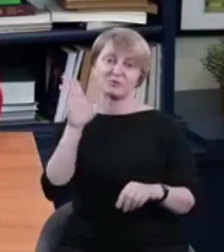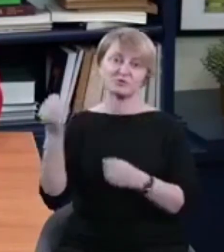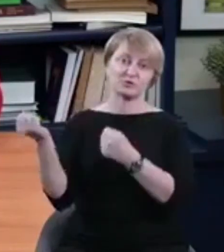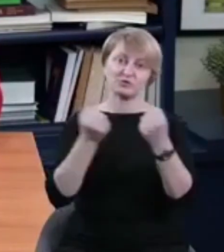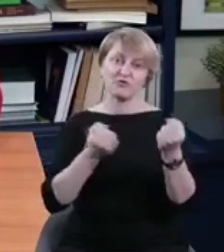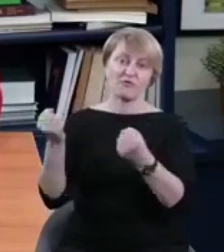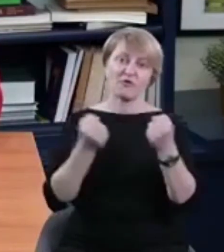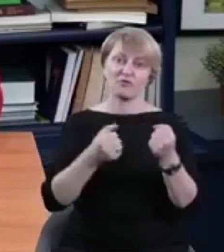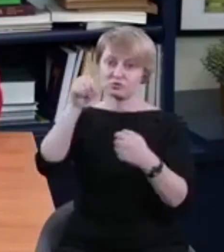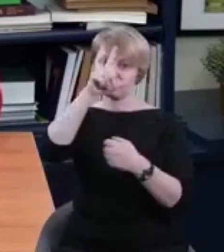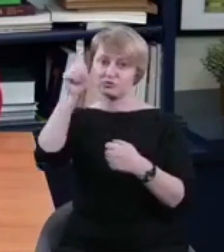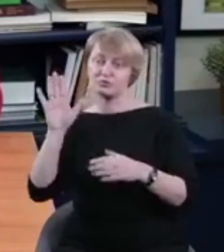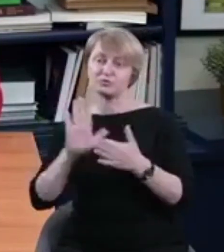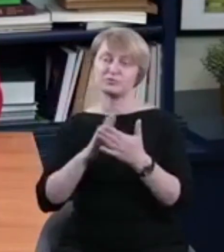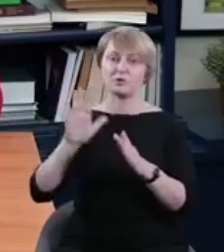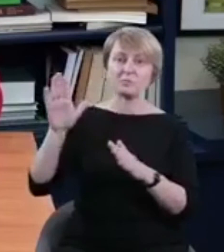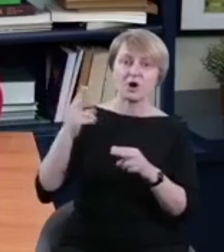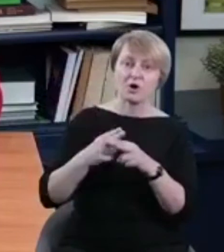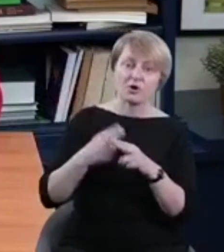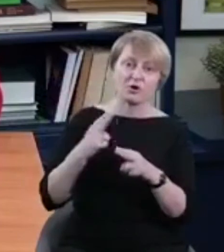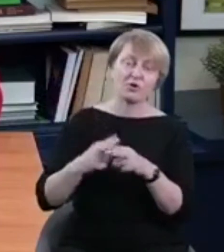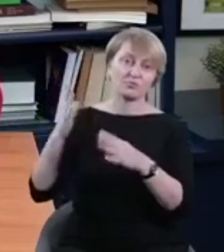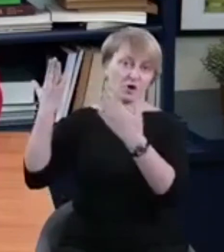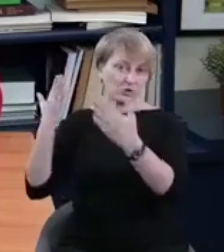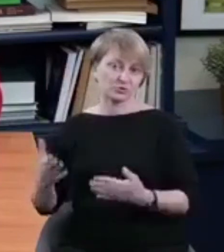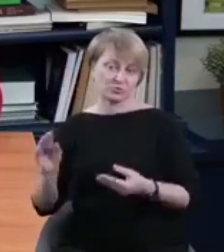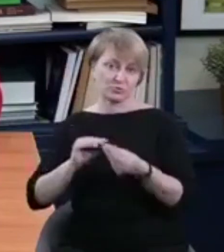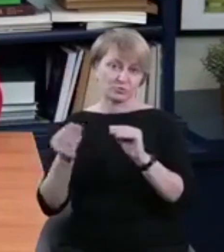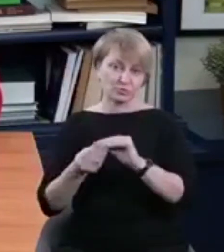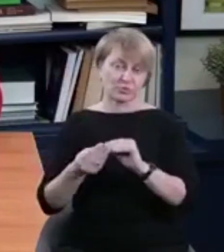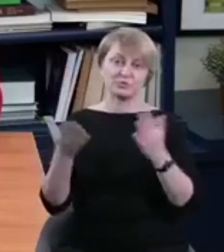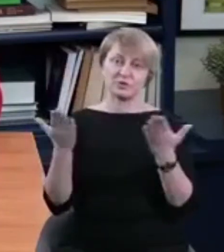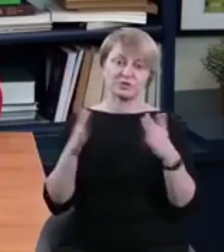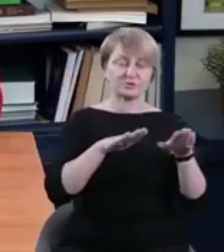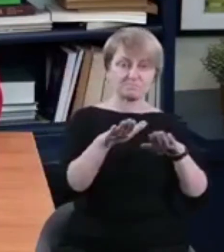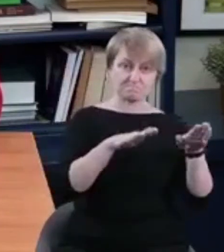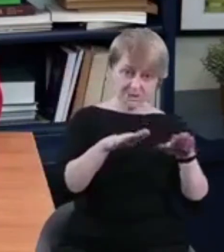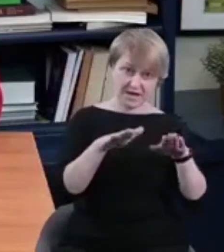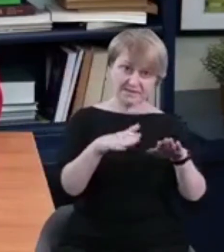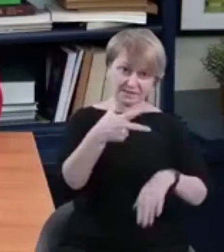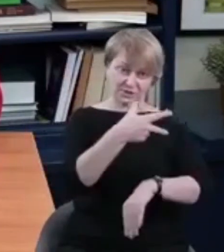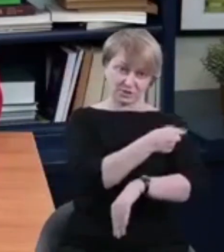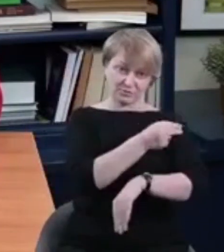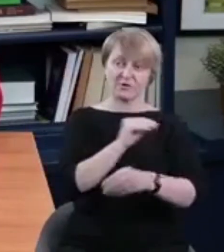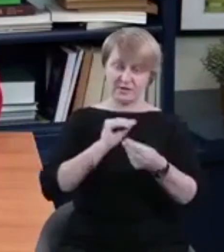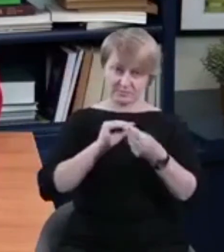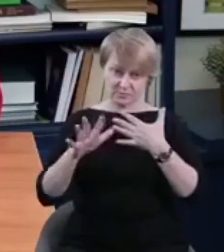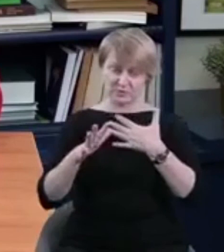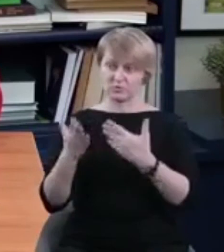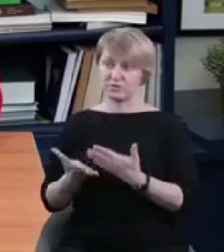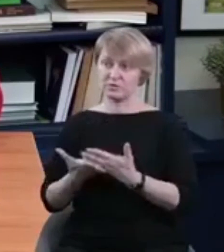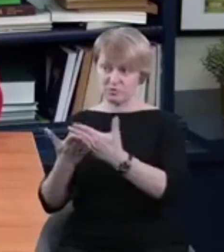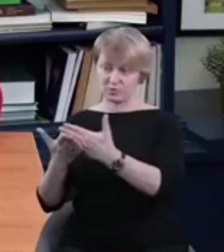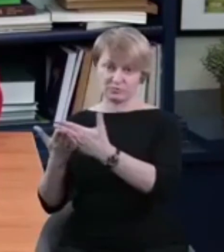potrzebujących chorych czy osoby z problemami do punktów szczepień jeżeli będzie taka o potrzeba bezpłatnie jest też taka informacja